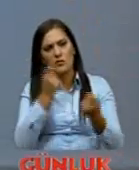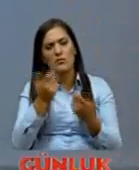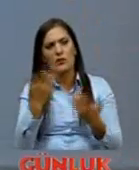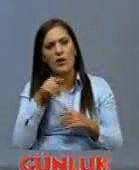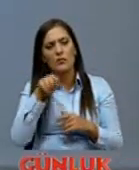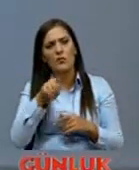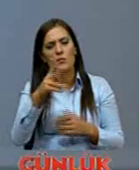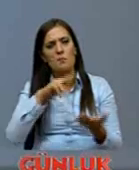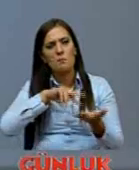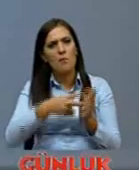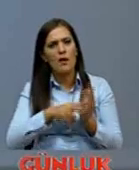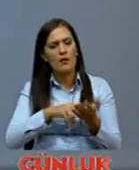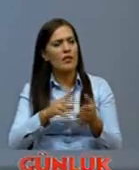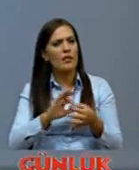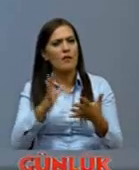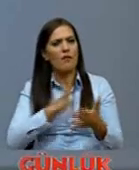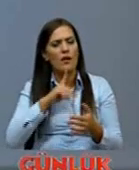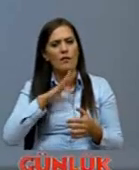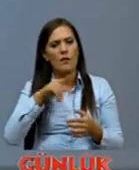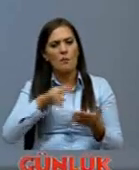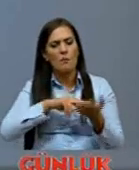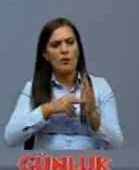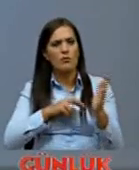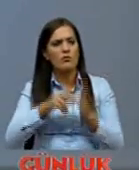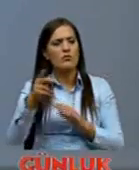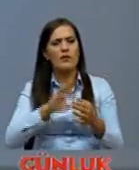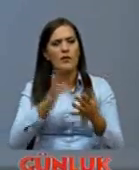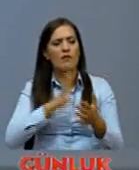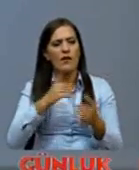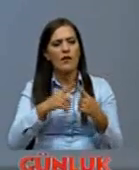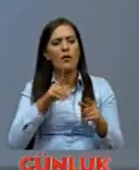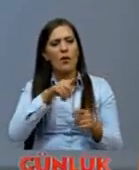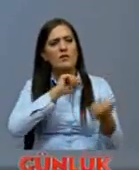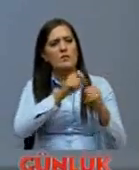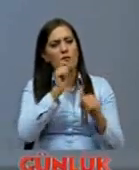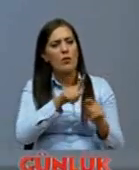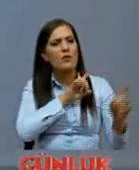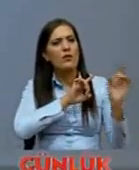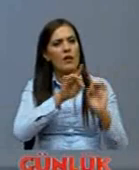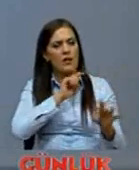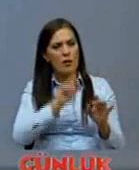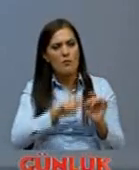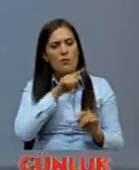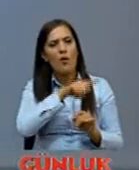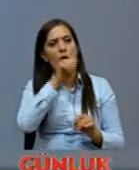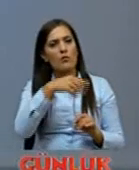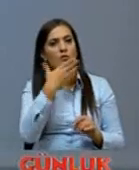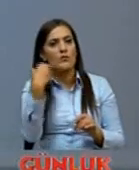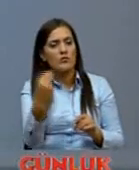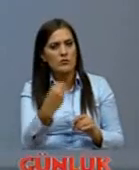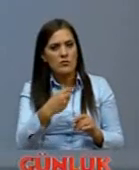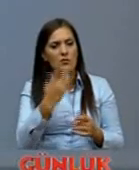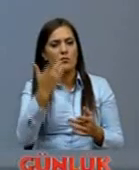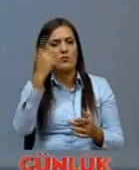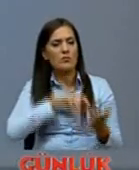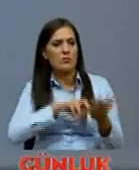değil mi? Yani bunu bir mankenlikten ne fark var? Mankenlik yürüyüşünden. Onlar da spor yapıyorlar. Evet. Onlar da diyet yapıyorlar. Onlar da güzeller değil mi?